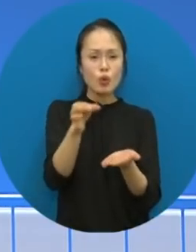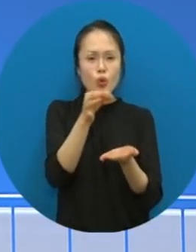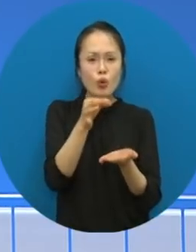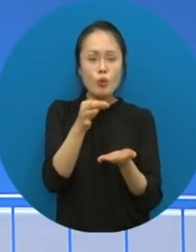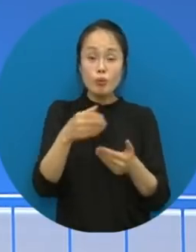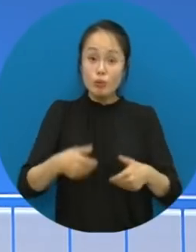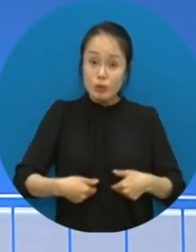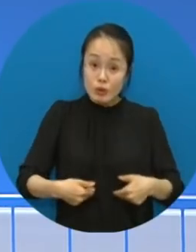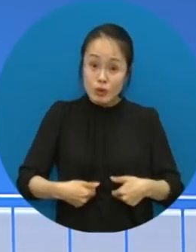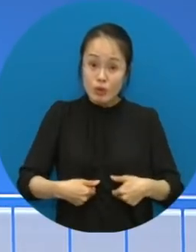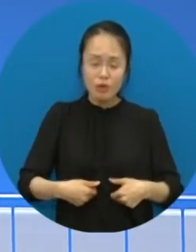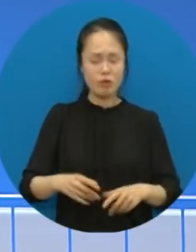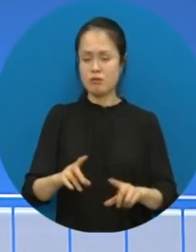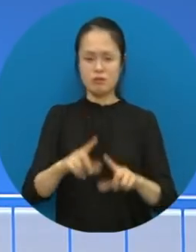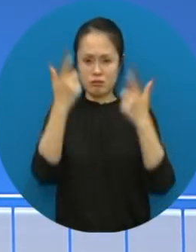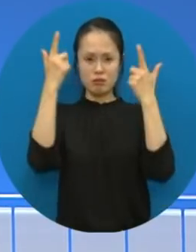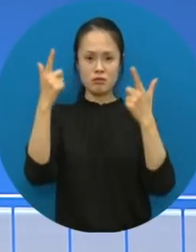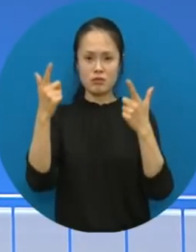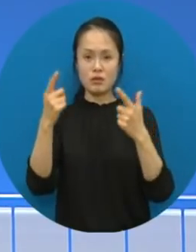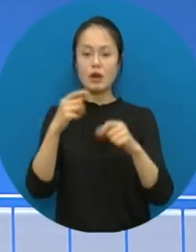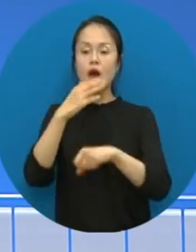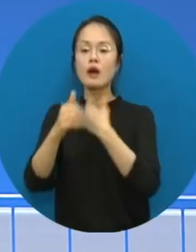아닙니다. 하나님만 필요합니다.